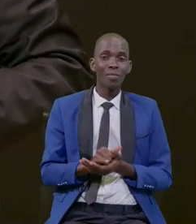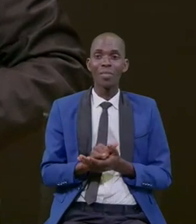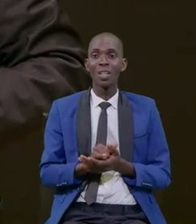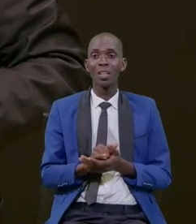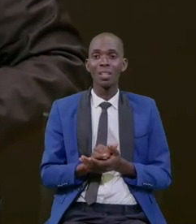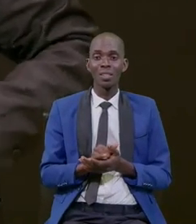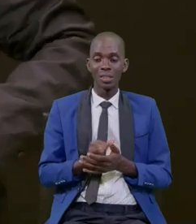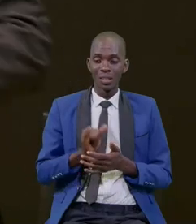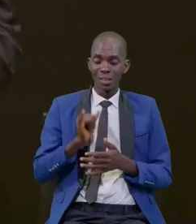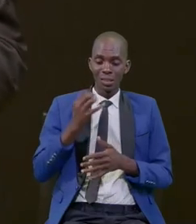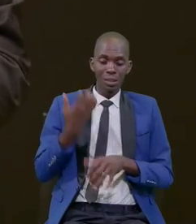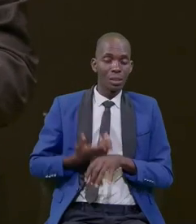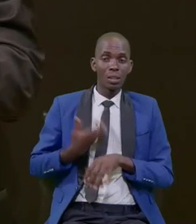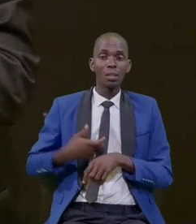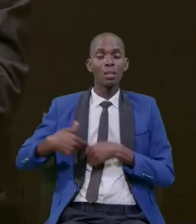ce cœur de pierre